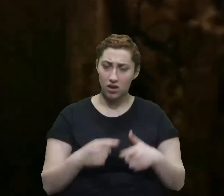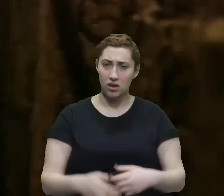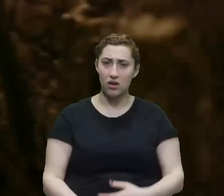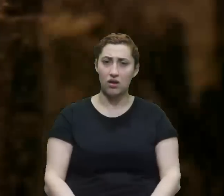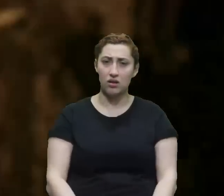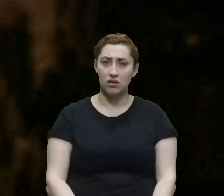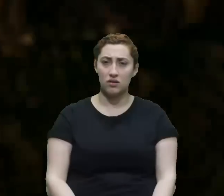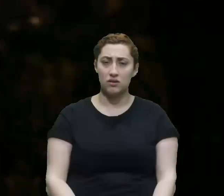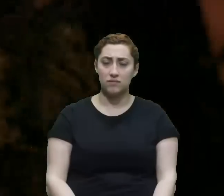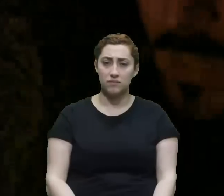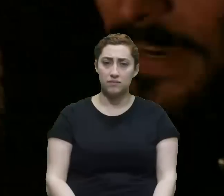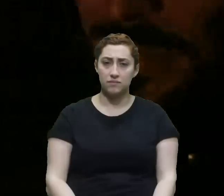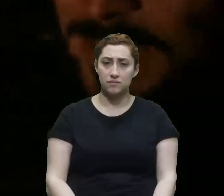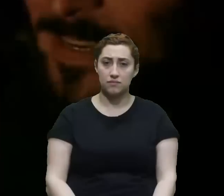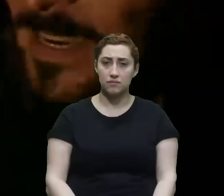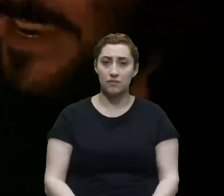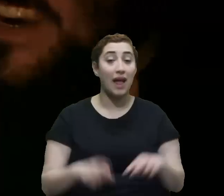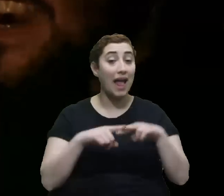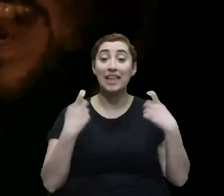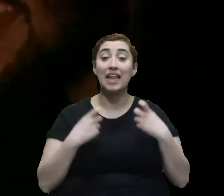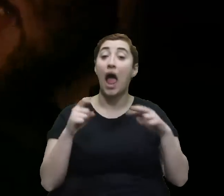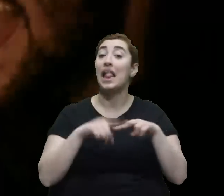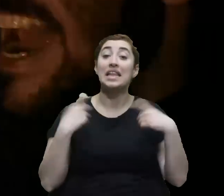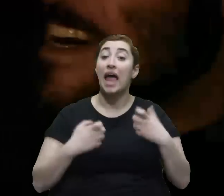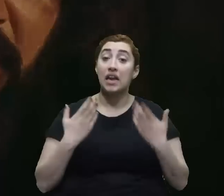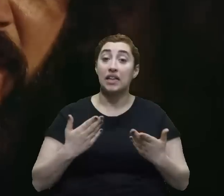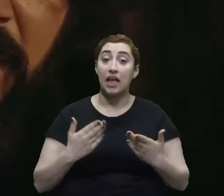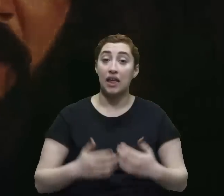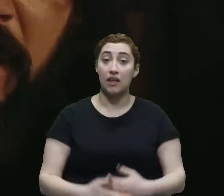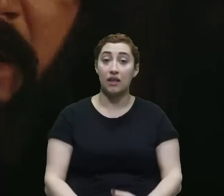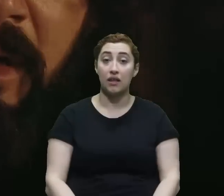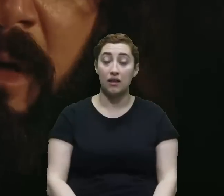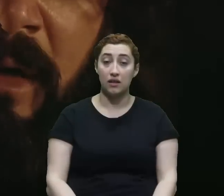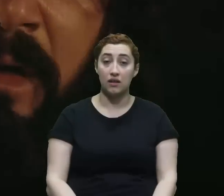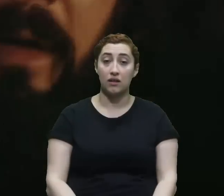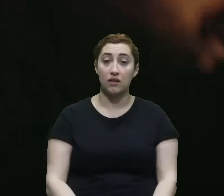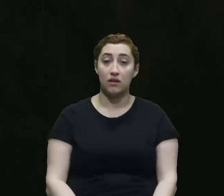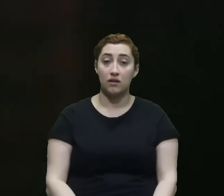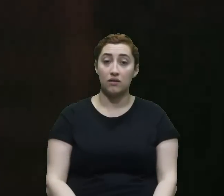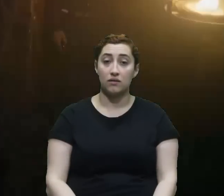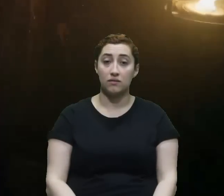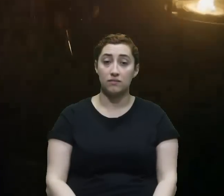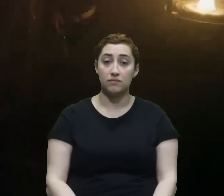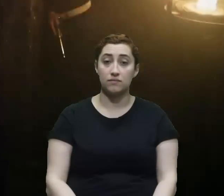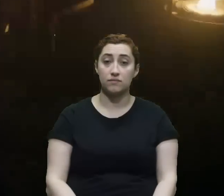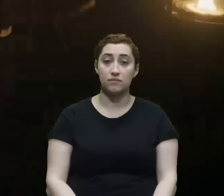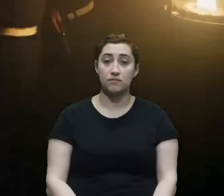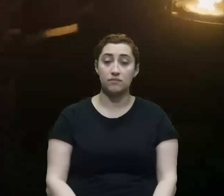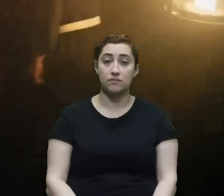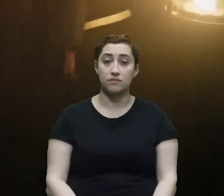Silahlar Galip'e çevrilmiş. Ali nerede? Ali nerede? Ali koşarak